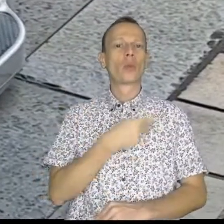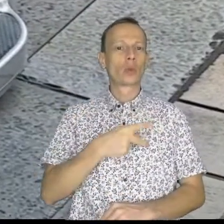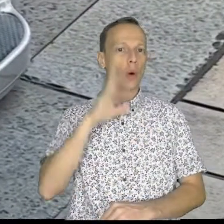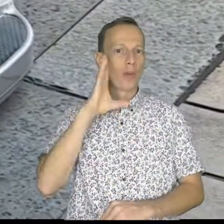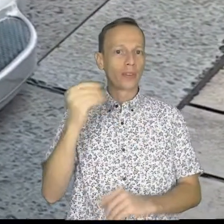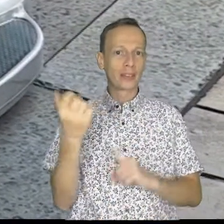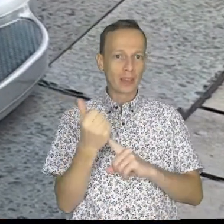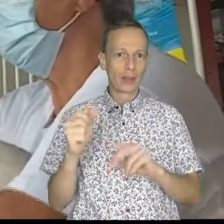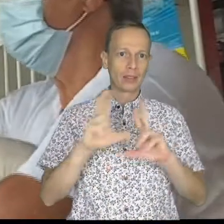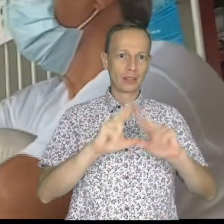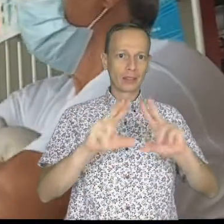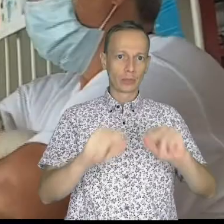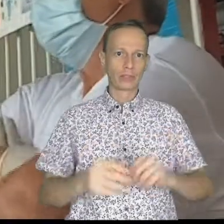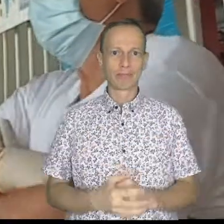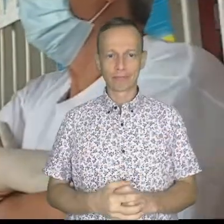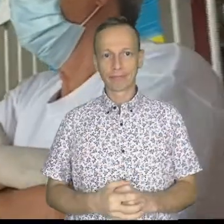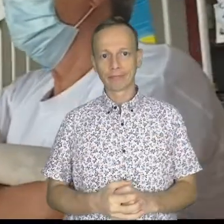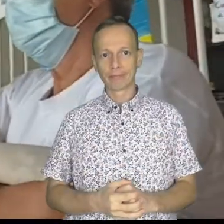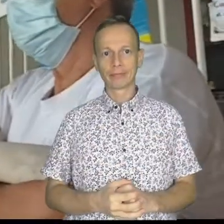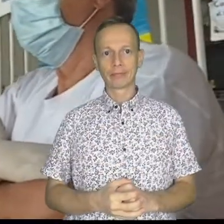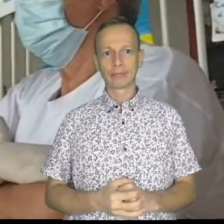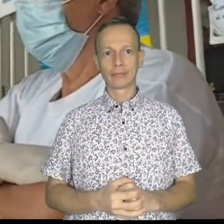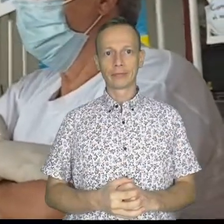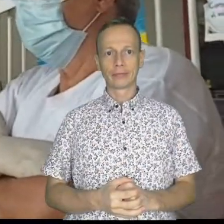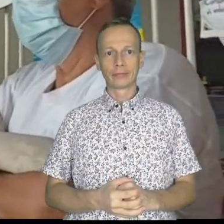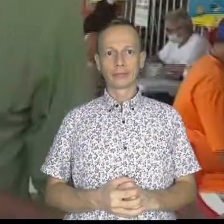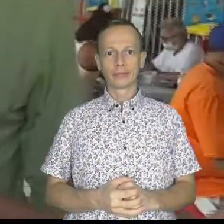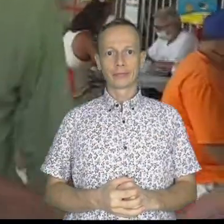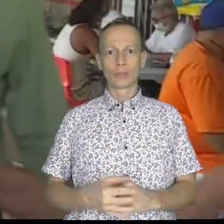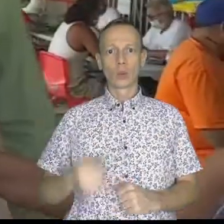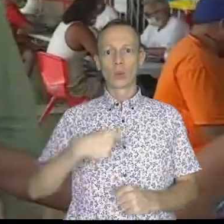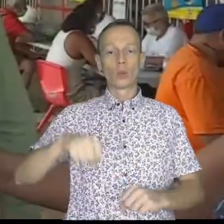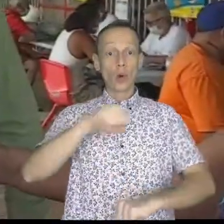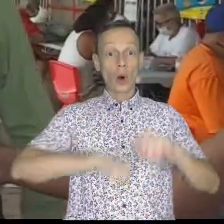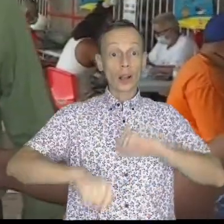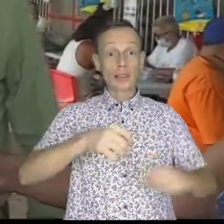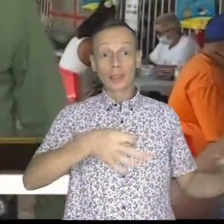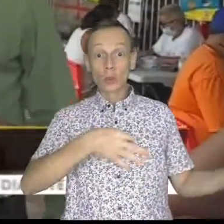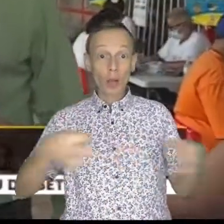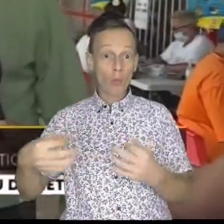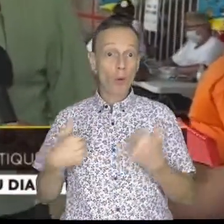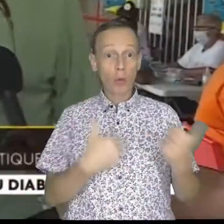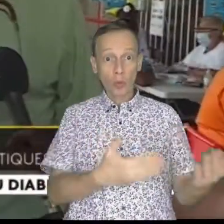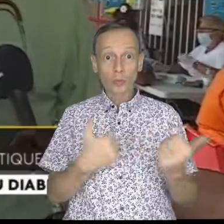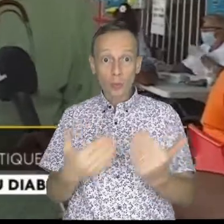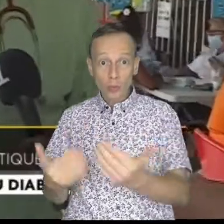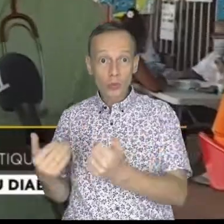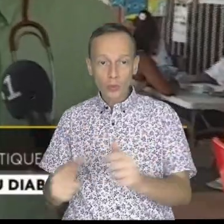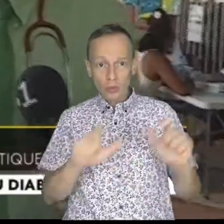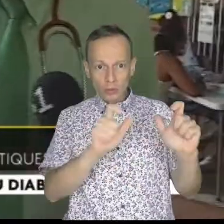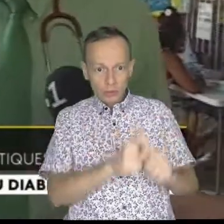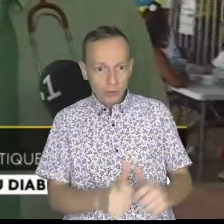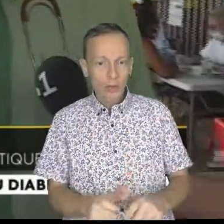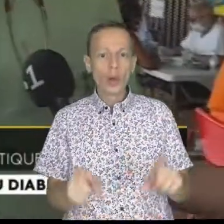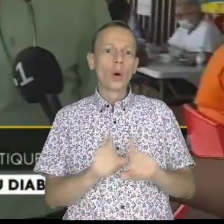Boissin au micro de Natacha Silagi et Hiro Terurotua. Grâce à nos actions comme ça régulièrement, on apprend aux patients de se prendre en